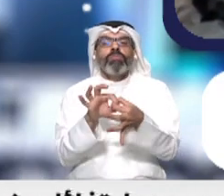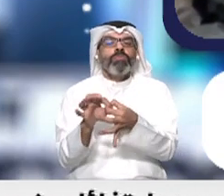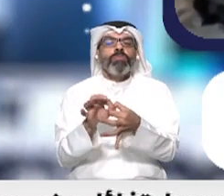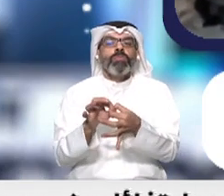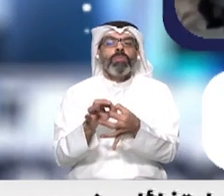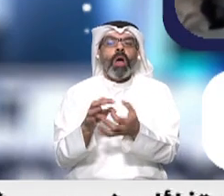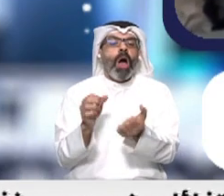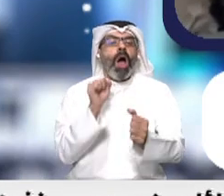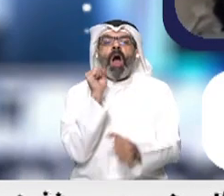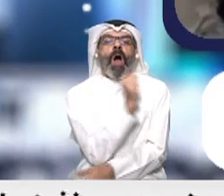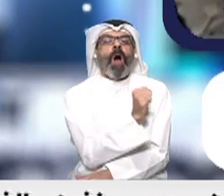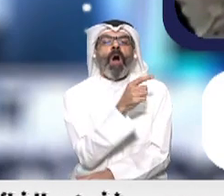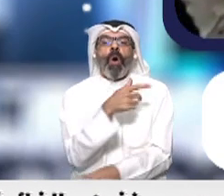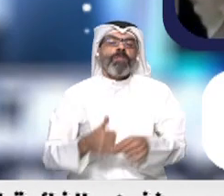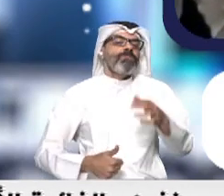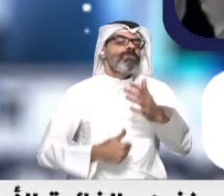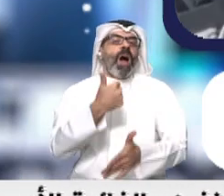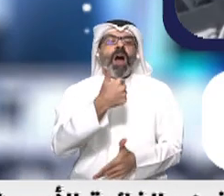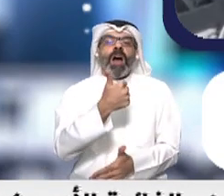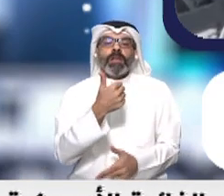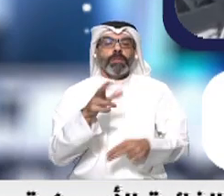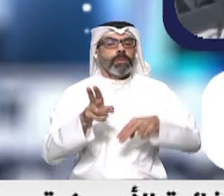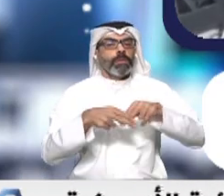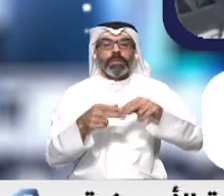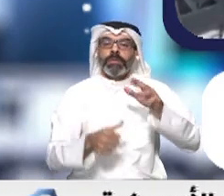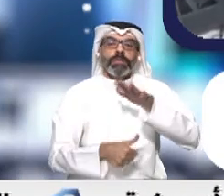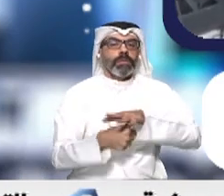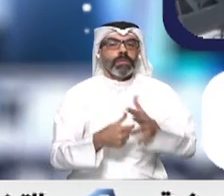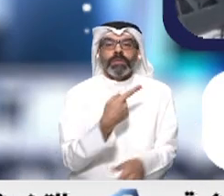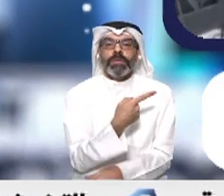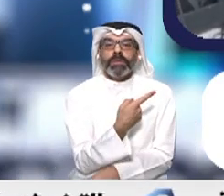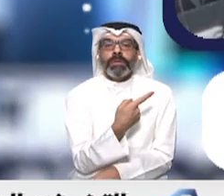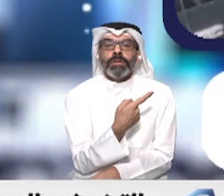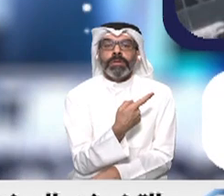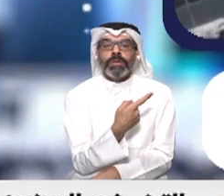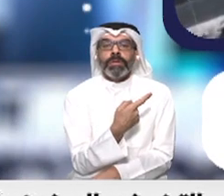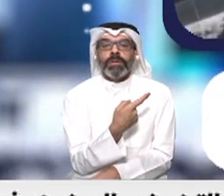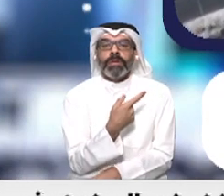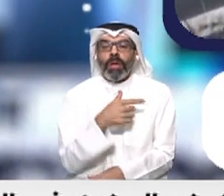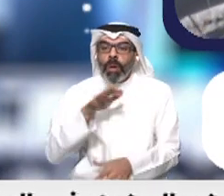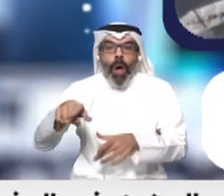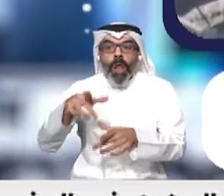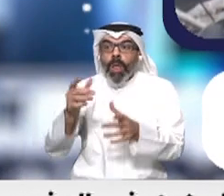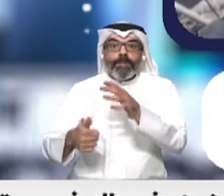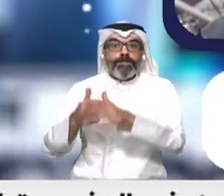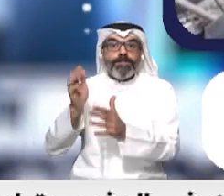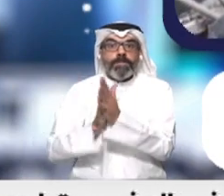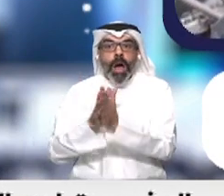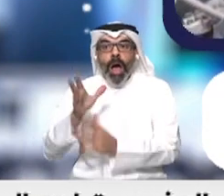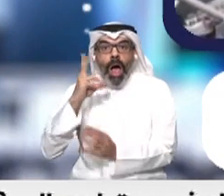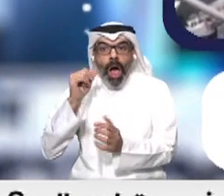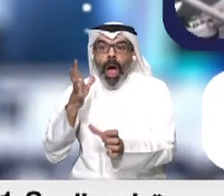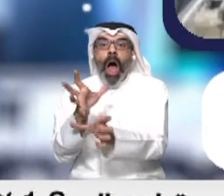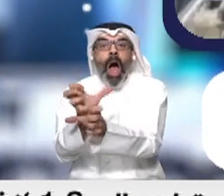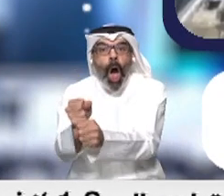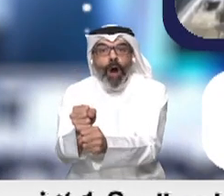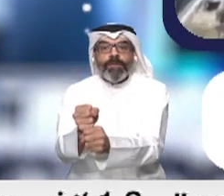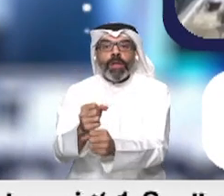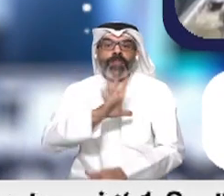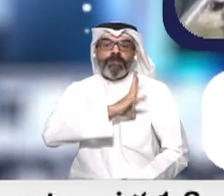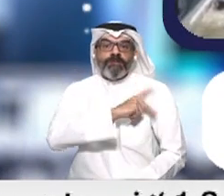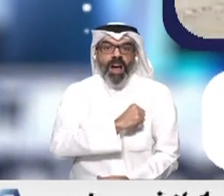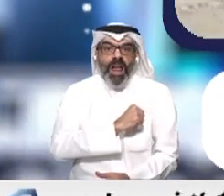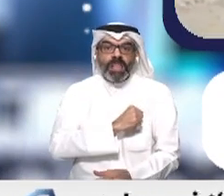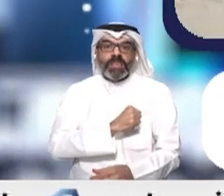له أنه يعني حافظ على ما تبقى من مقدرات الشعب الفلسطيني، وحافظ أيضا على دماء